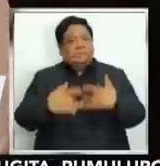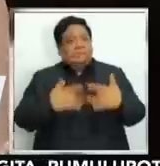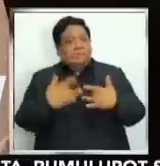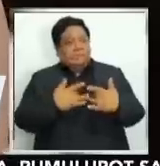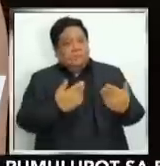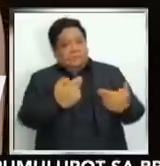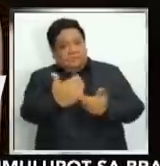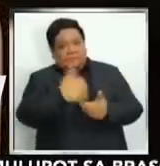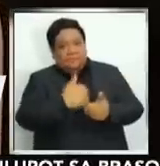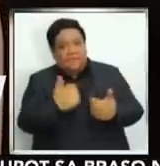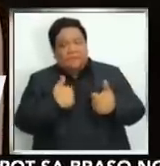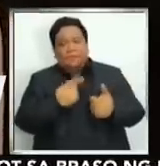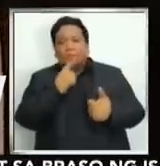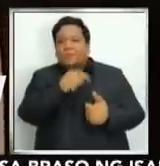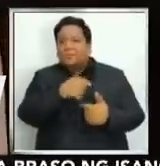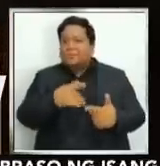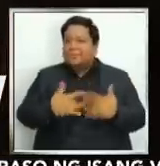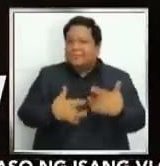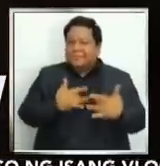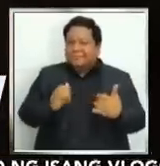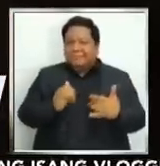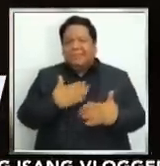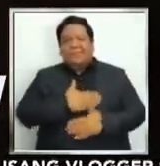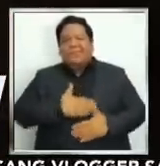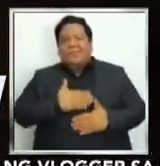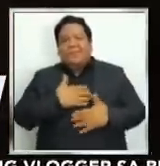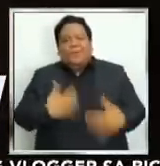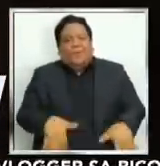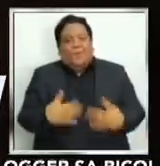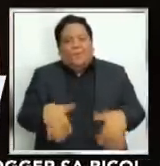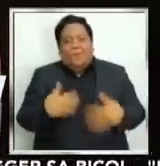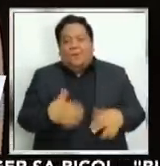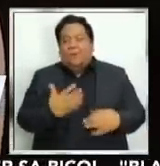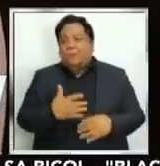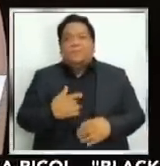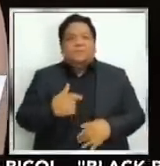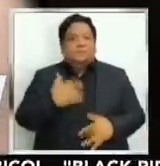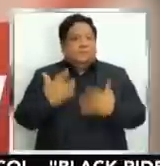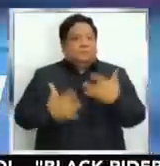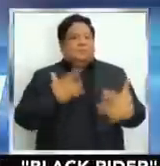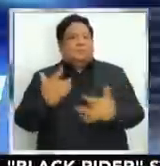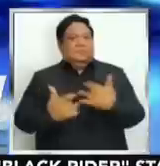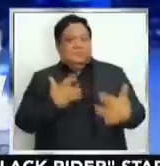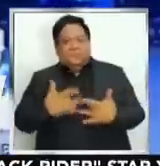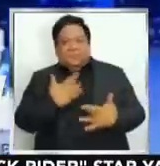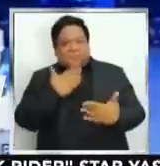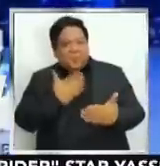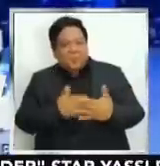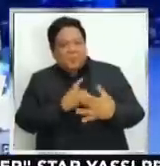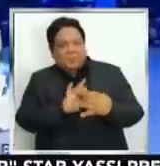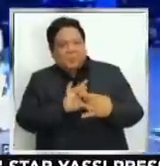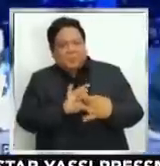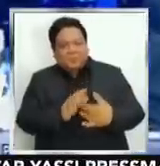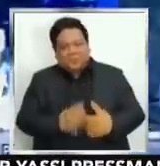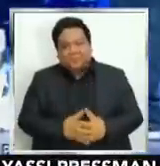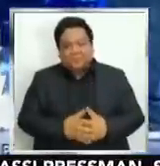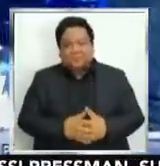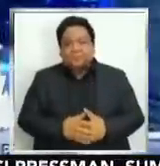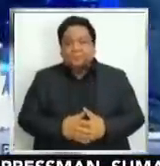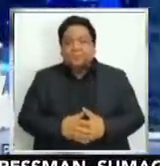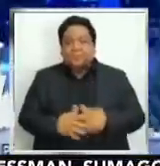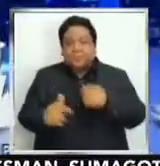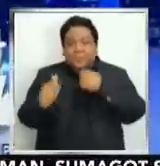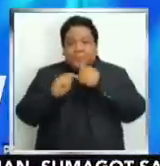yung excitement nila. Di ba nakakatuwa? Parang ang saya, ang ganda lang ng relationship. Recently nga lang, trending